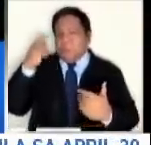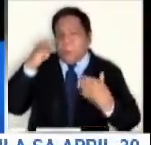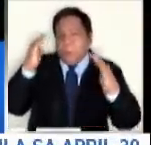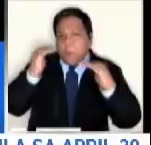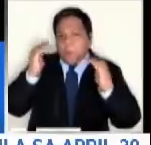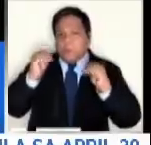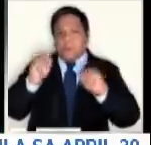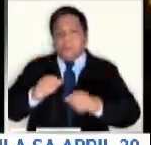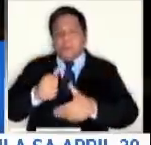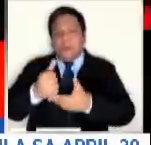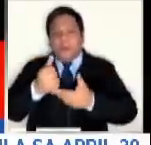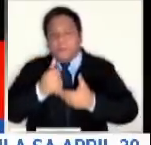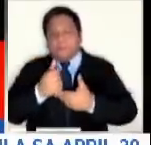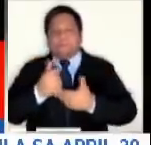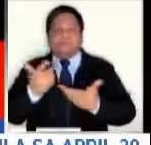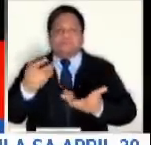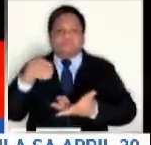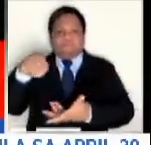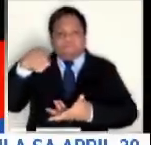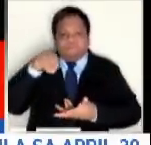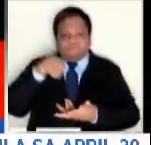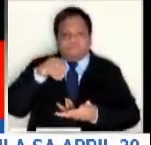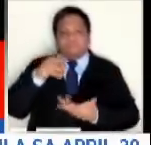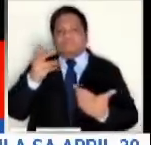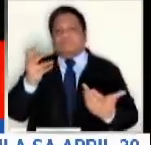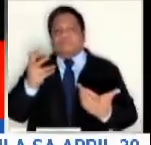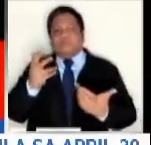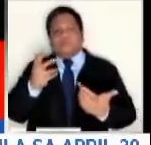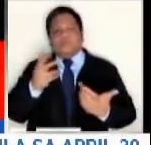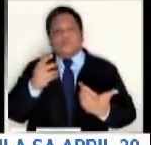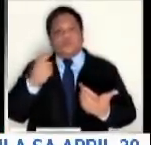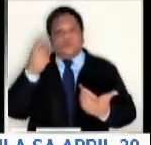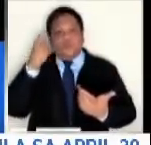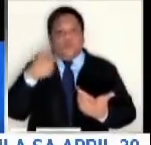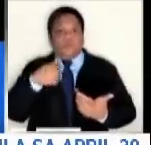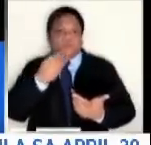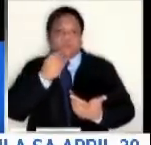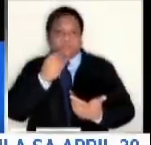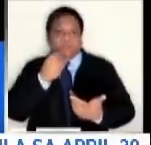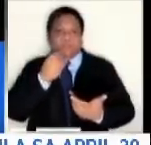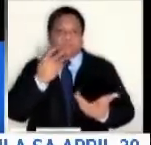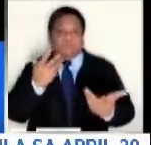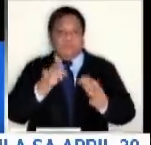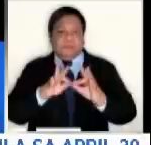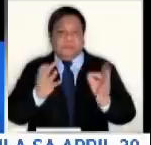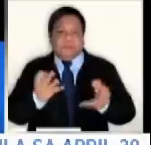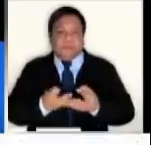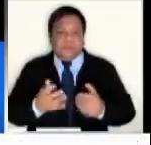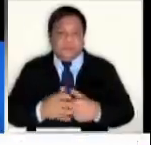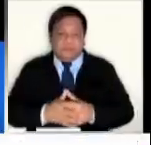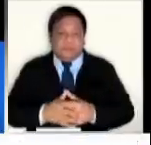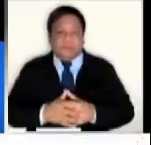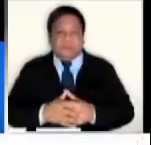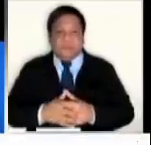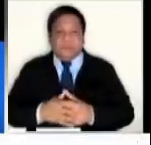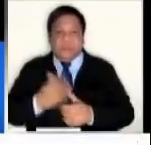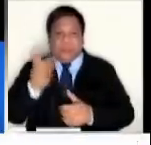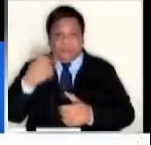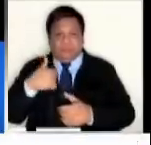Ganun. Para siyempre, para may makakain kami. Ganun. Kasi po, nagtitinda lang ako ng